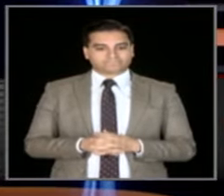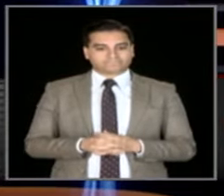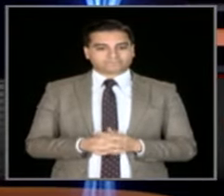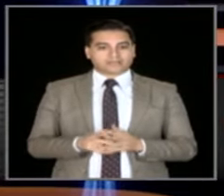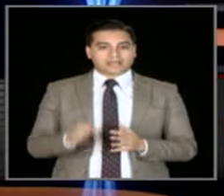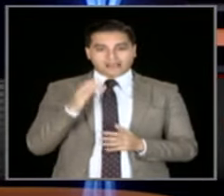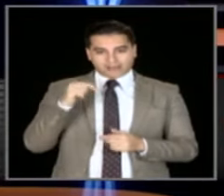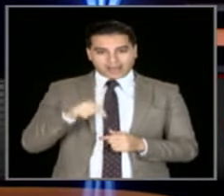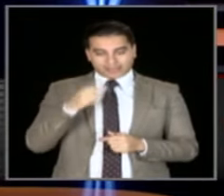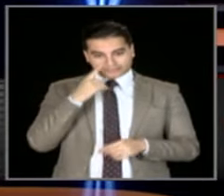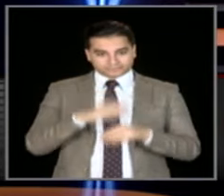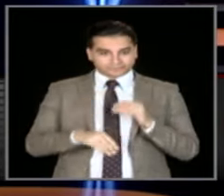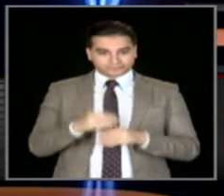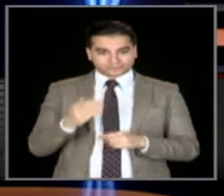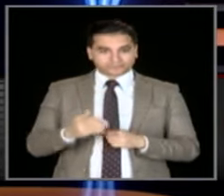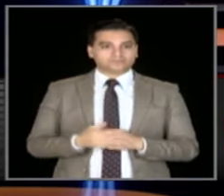اخد اجابه حالا.